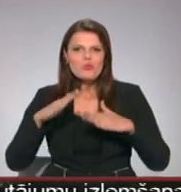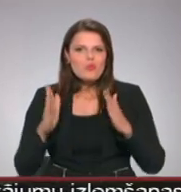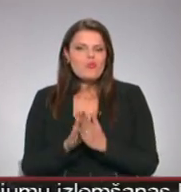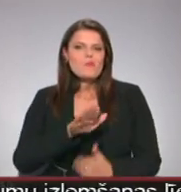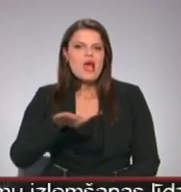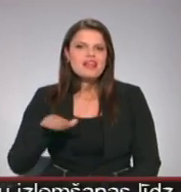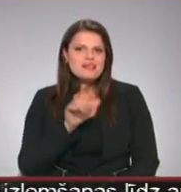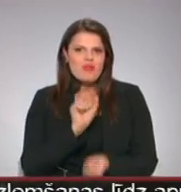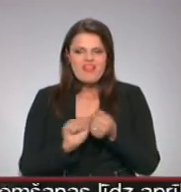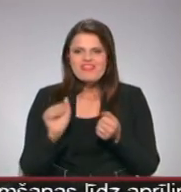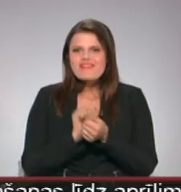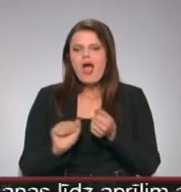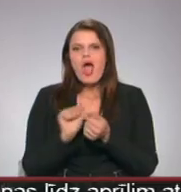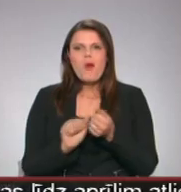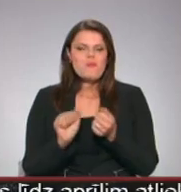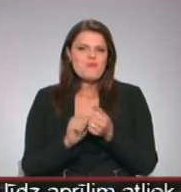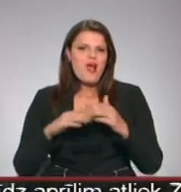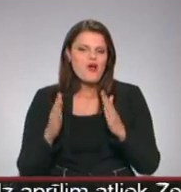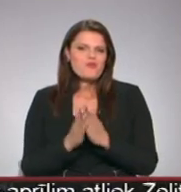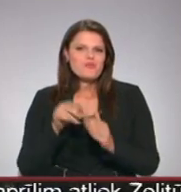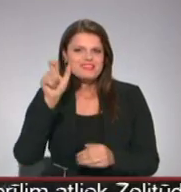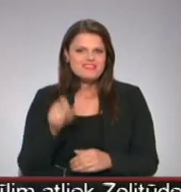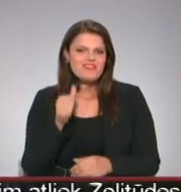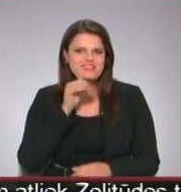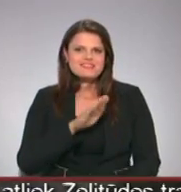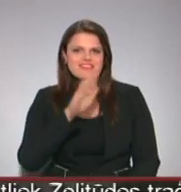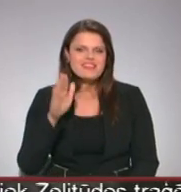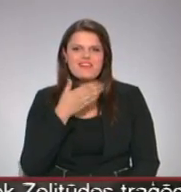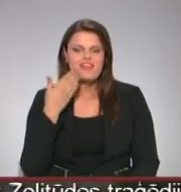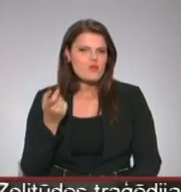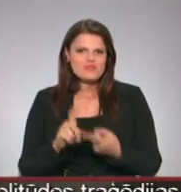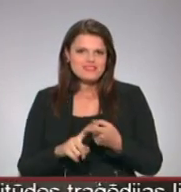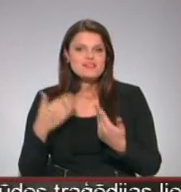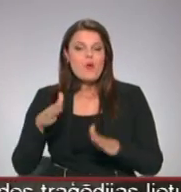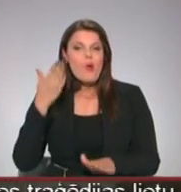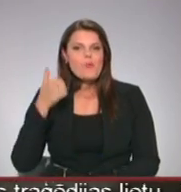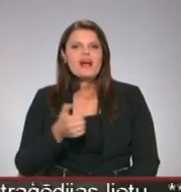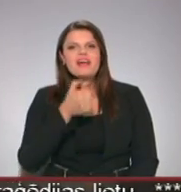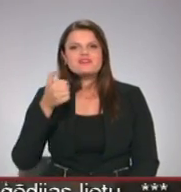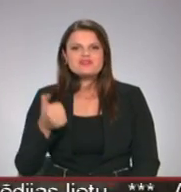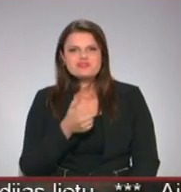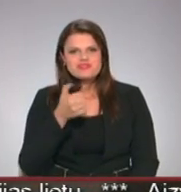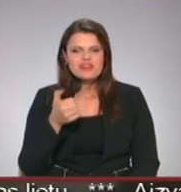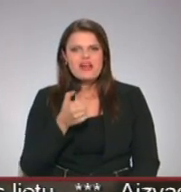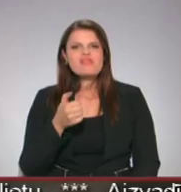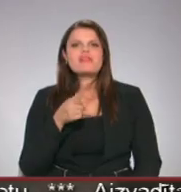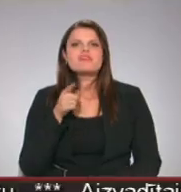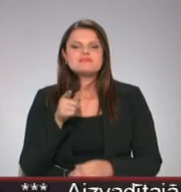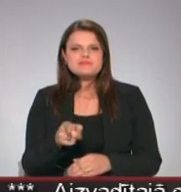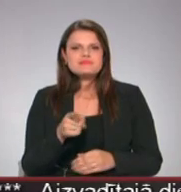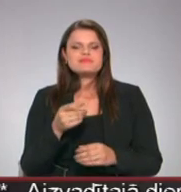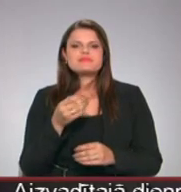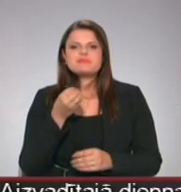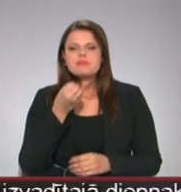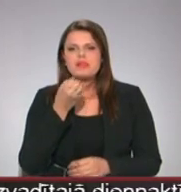tu dabā tik intensīvi būtu cilvēks, kurš nu, tā kā ikdienā nav ar to saistīts. Jau pagājušajā gadā Kainaižu mājās tapušās dzirkstošās bērzu